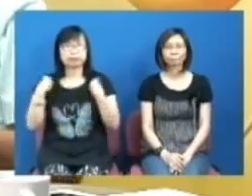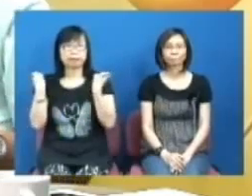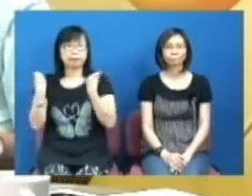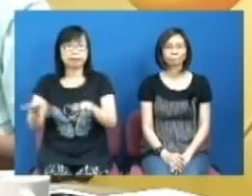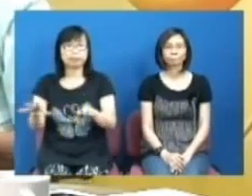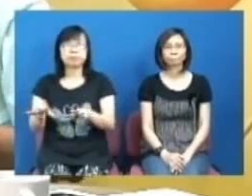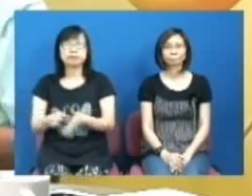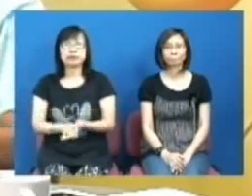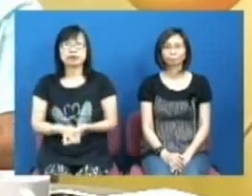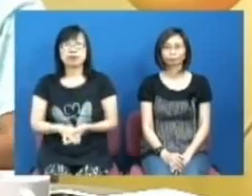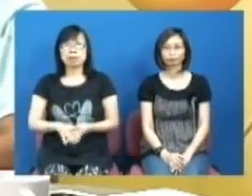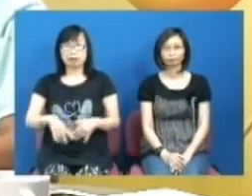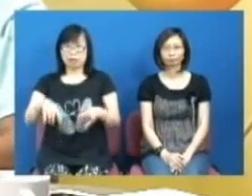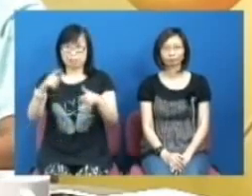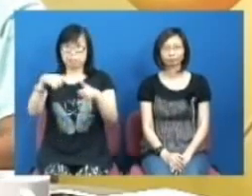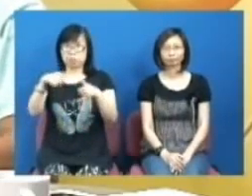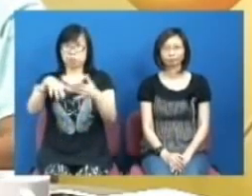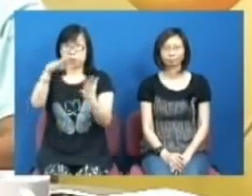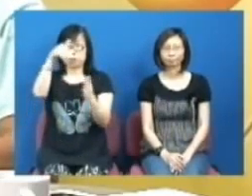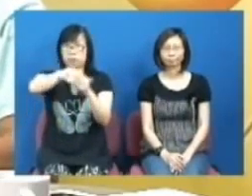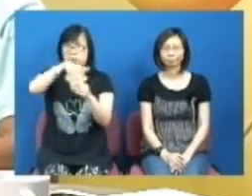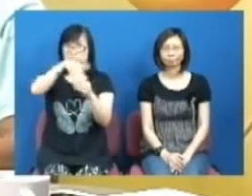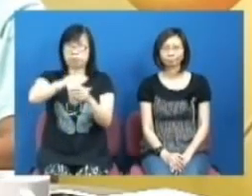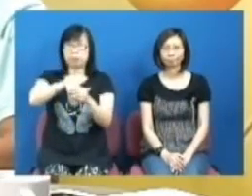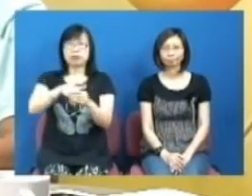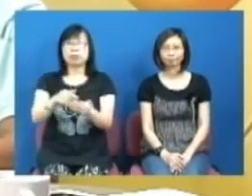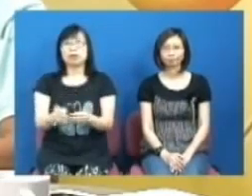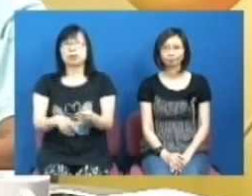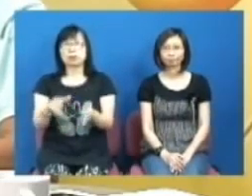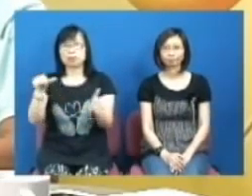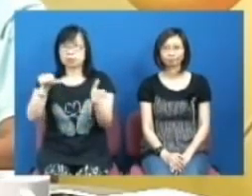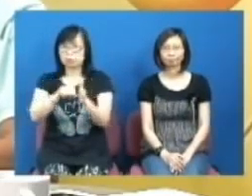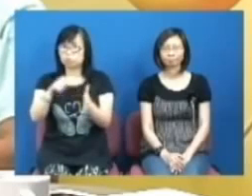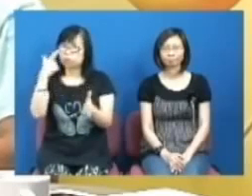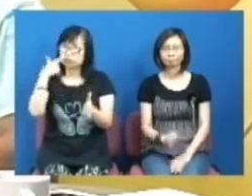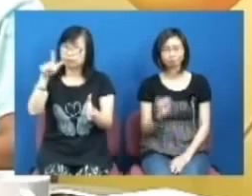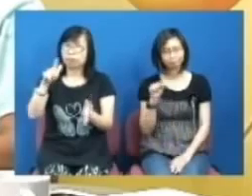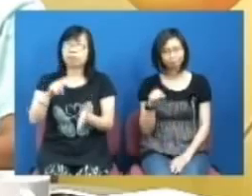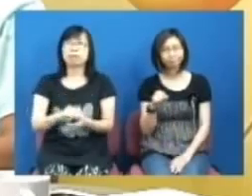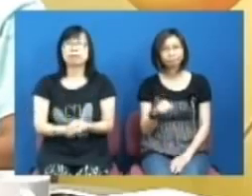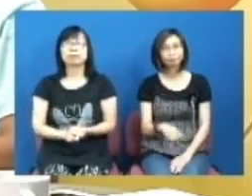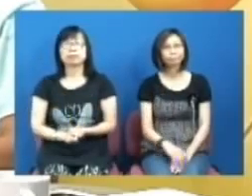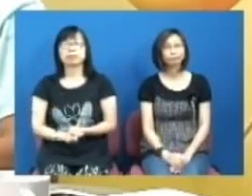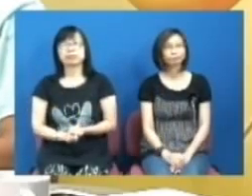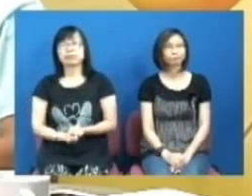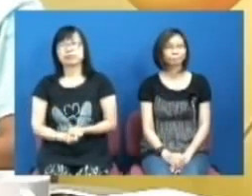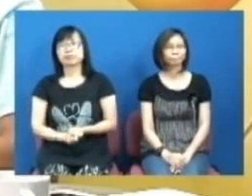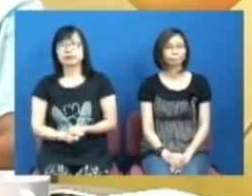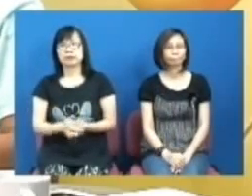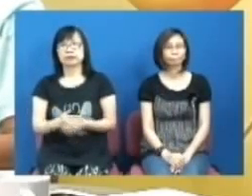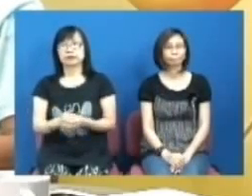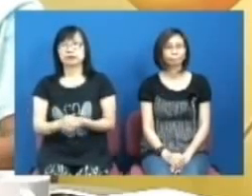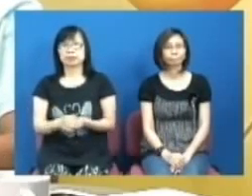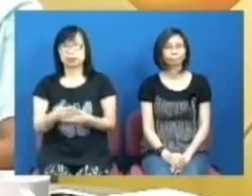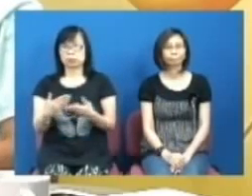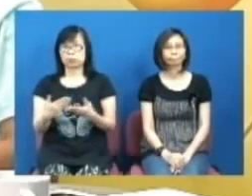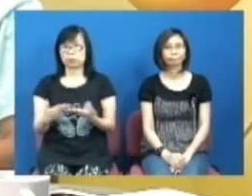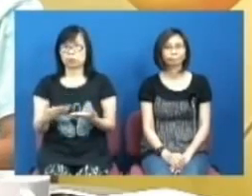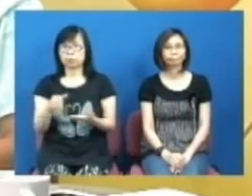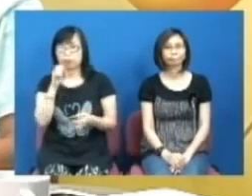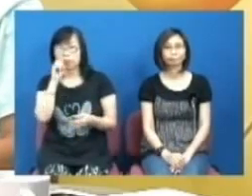因為每一次嘅選，即係每一次嘅選舉，即係每一次嘅選舉都係最新嘅授權嚟噶嘛。係 啊。 咁所以其實你而家咁樣講嘅時